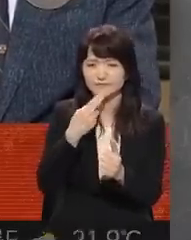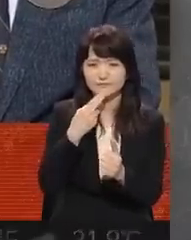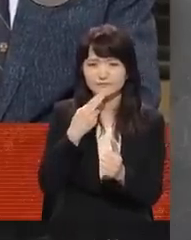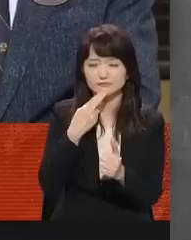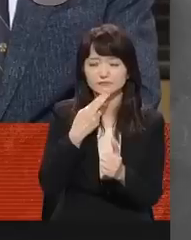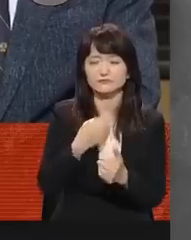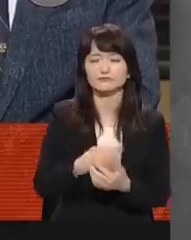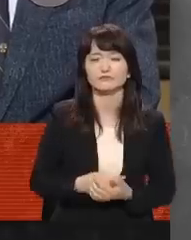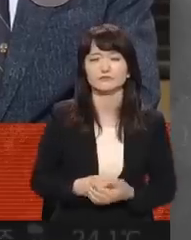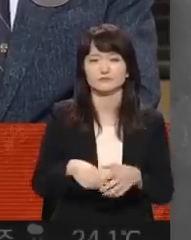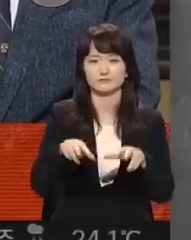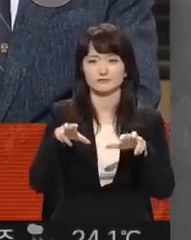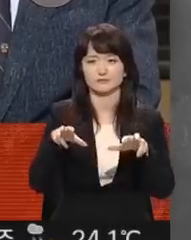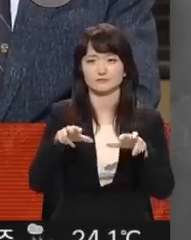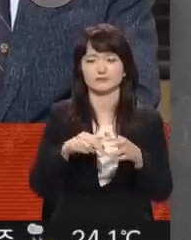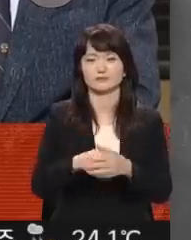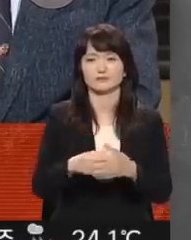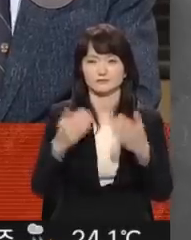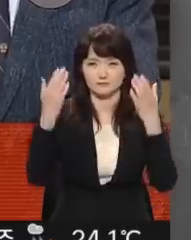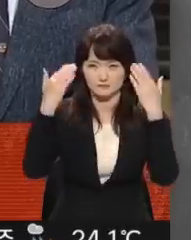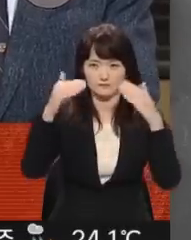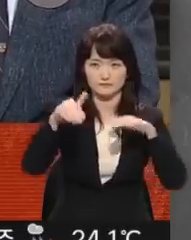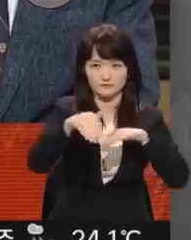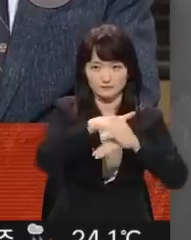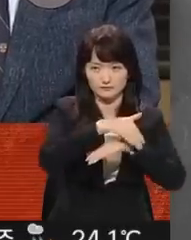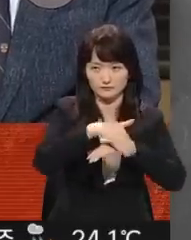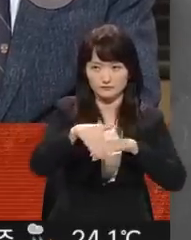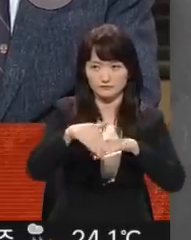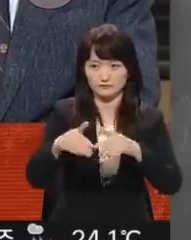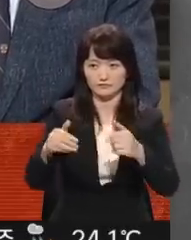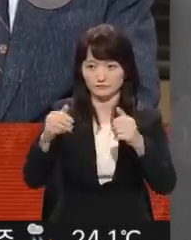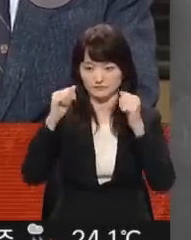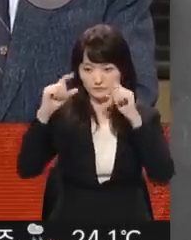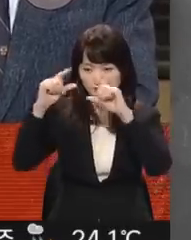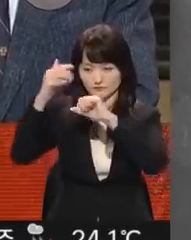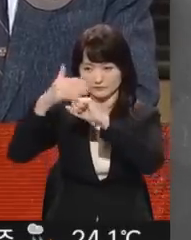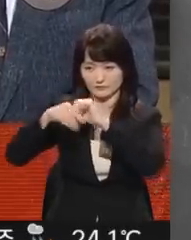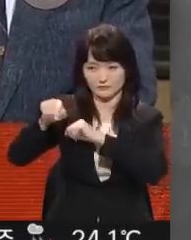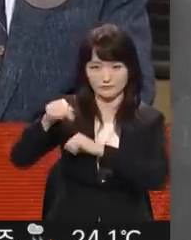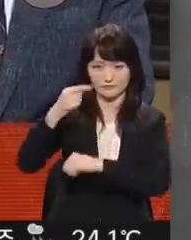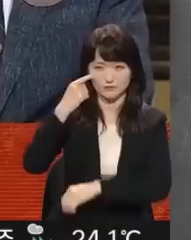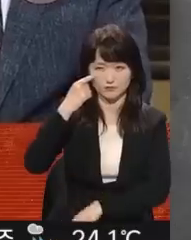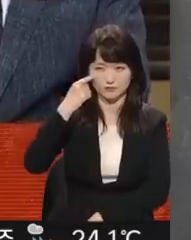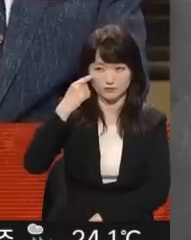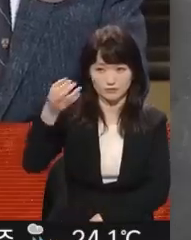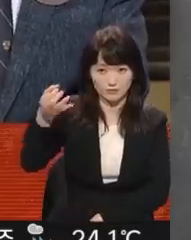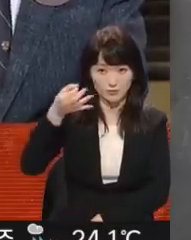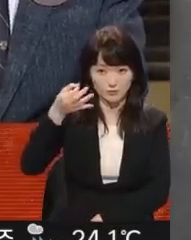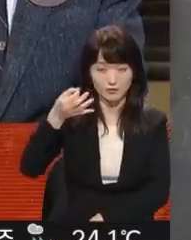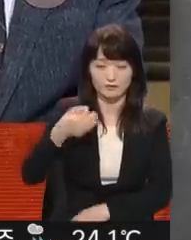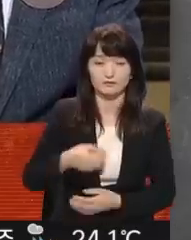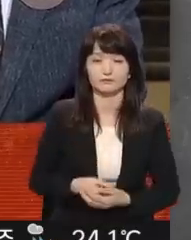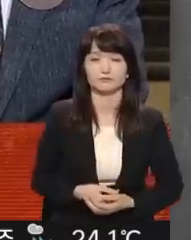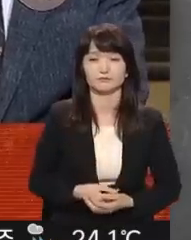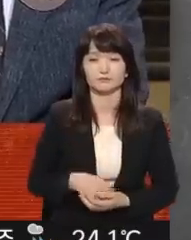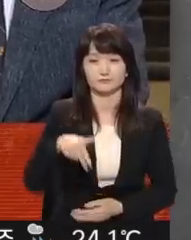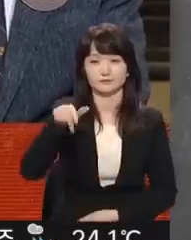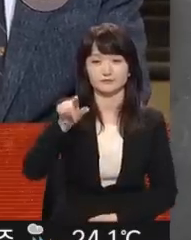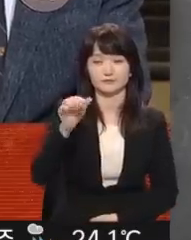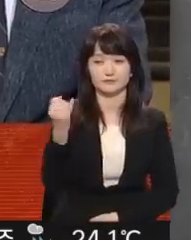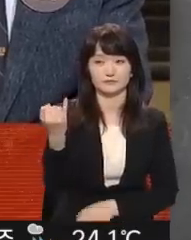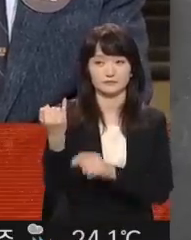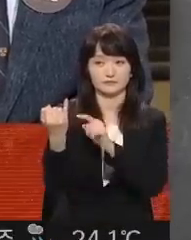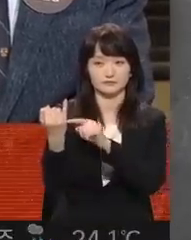얘기를 하는데 지금 학교 다닐 때 그 사진 아까 있죠 그걸 보시면 그 눈빛을 보면 정유정이가